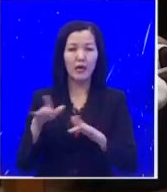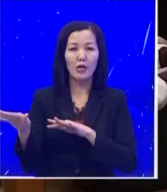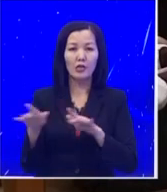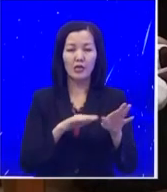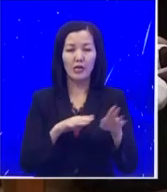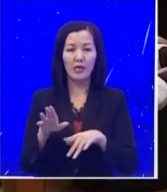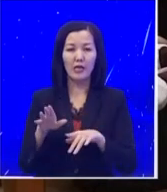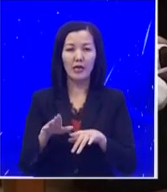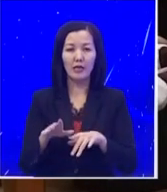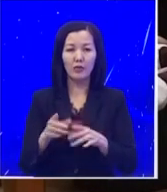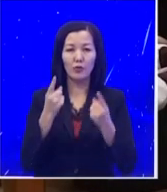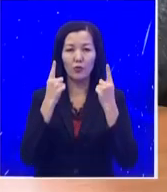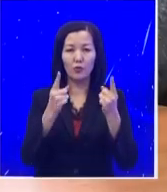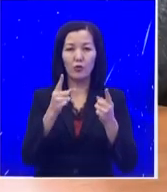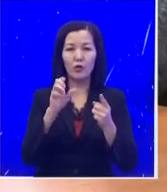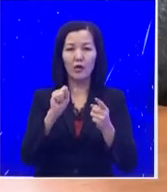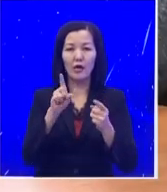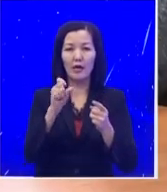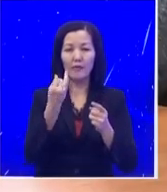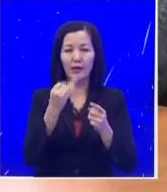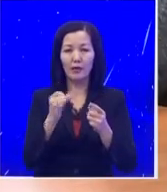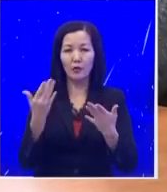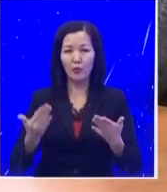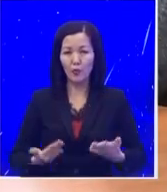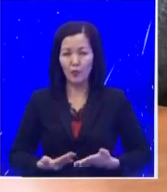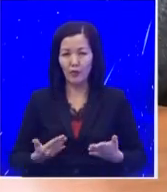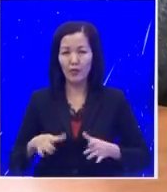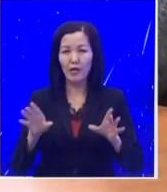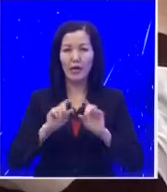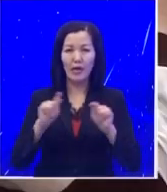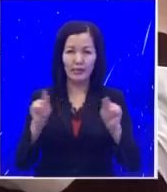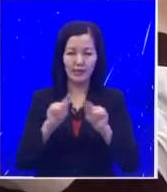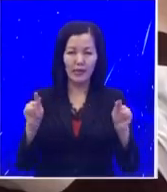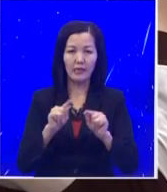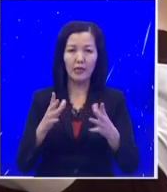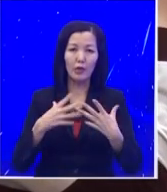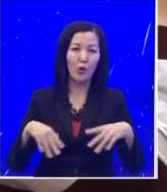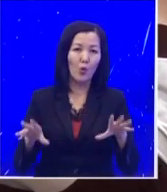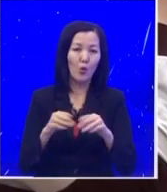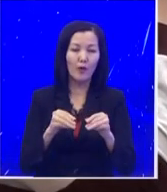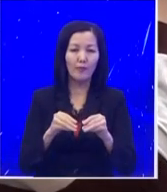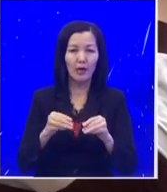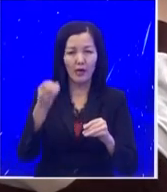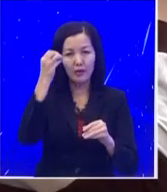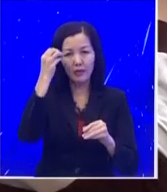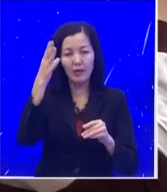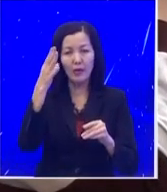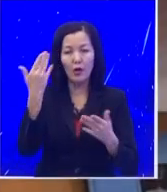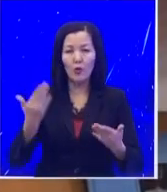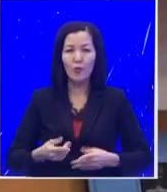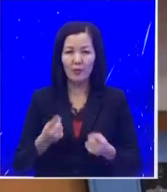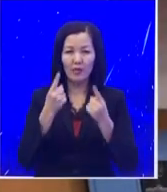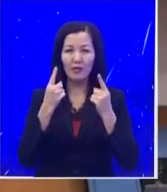барысында кемел ойдың кемеңгері атанған ұлы тұлғаның жүріп өткен жолы насихатталды. Ақынның қоғамдағы қайраткерлігі мен өмірінен тың деректер